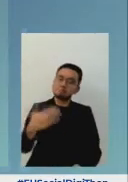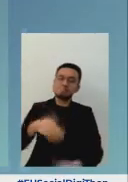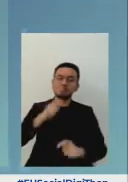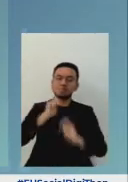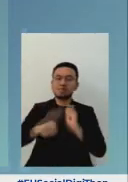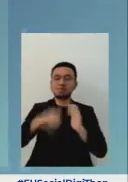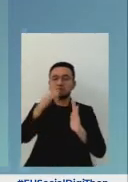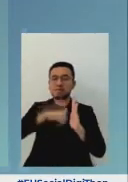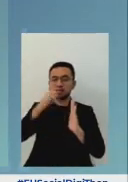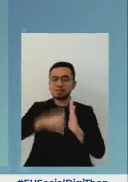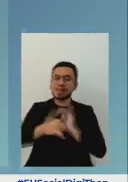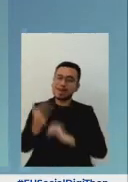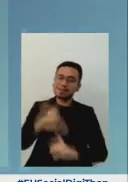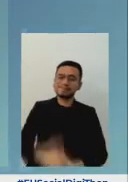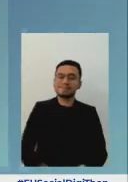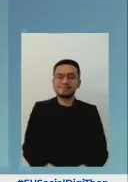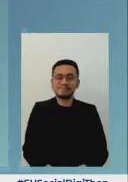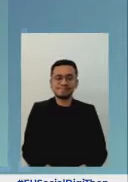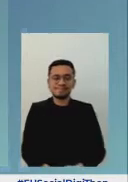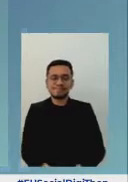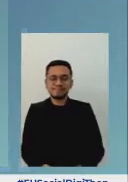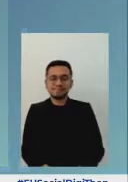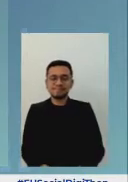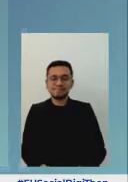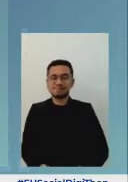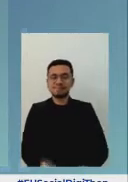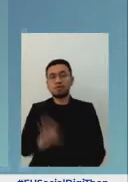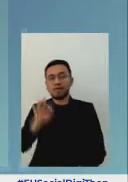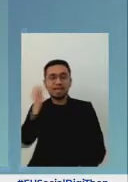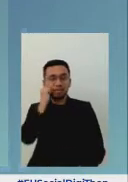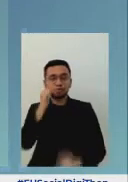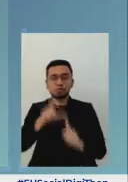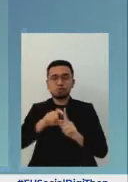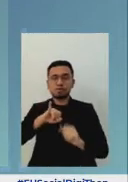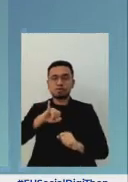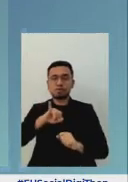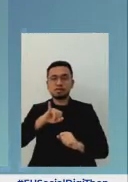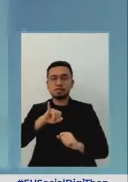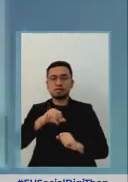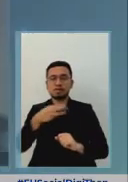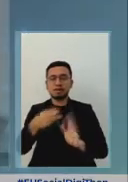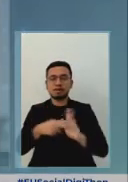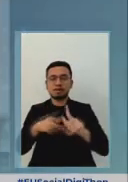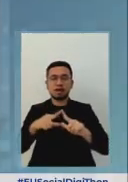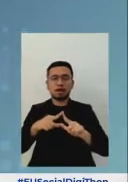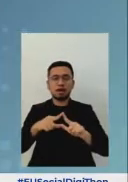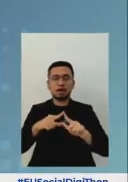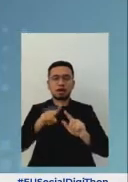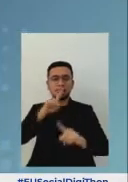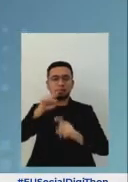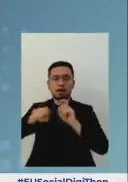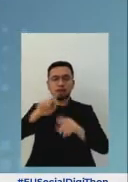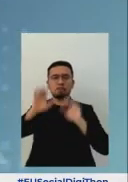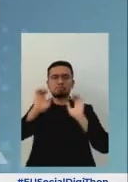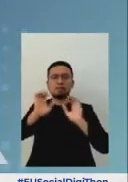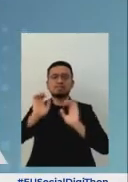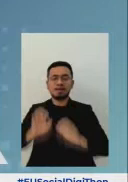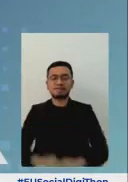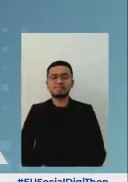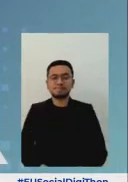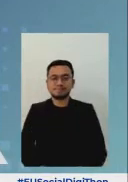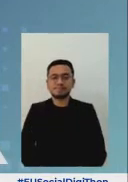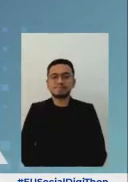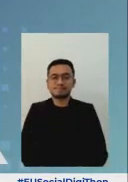submit proposalnya. Oke. Baik, Ibu Diana, pertanyaan sudah banyak nih untuk Ibu ya. Izinkan saya untuk mulai nih